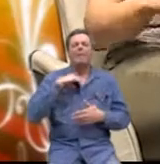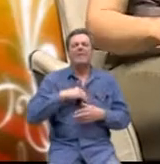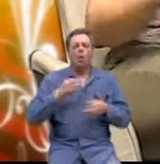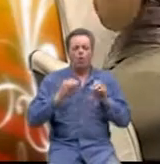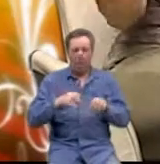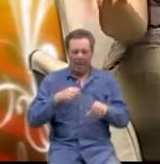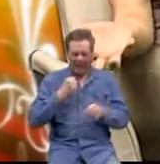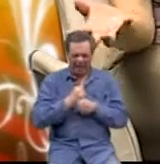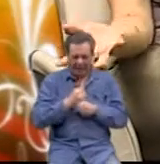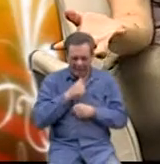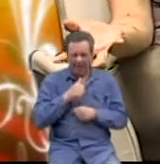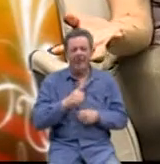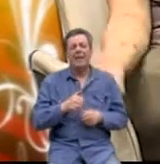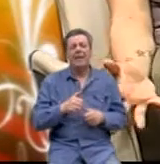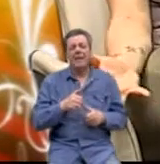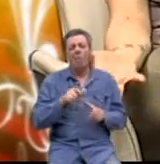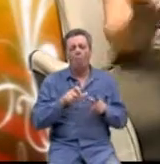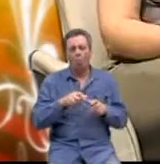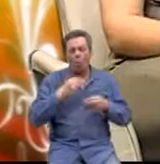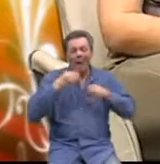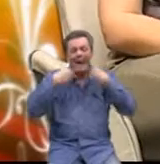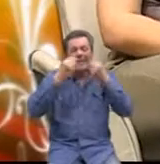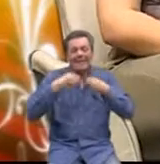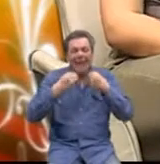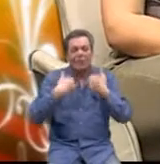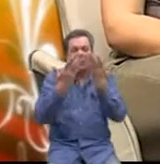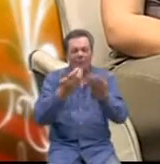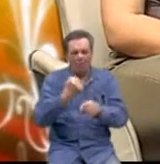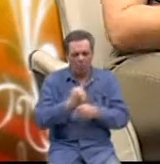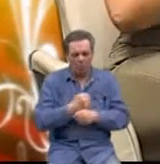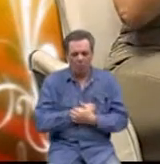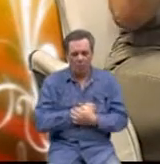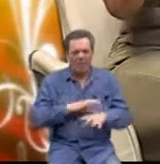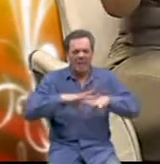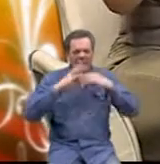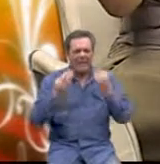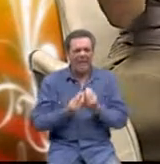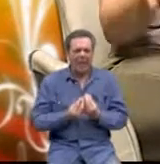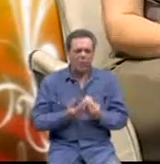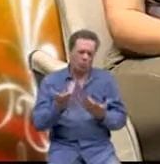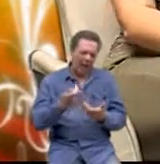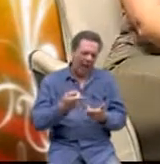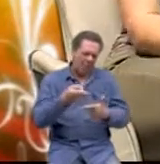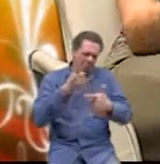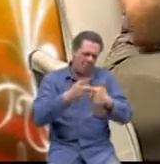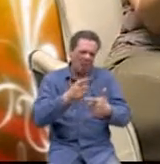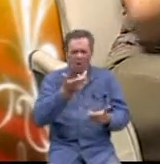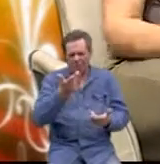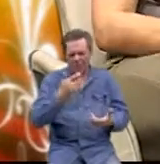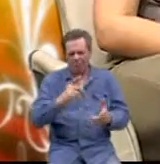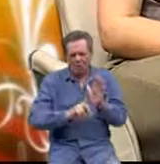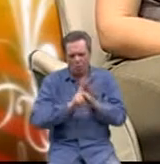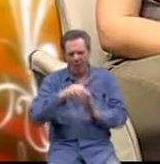psihosocijalnom radu i asocijativne karte u savjetodavnom radu. Sve su zapravo za određeni nekakav stupanj